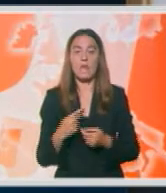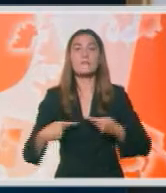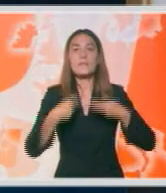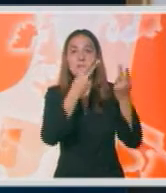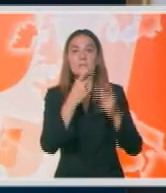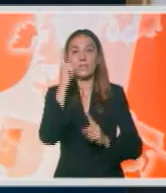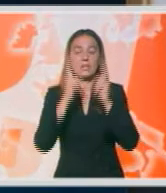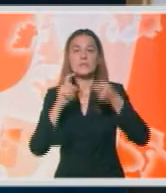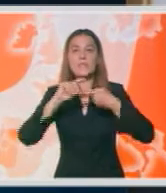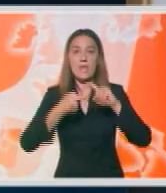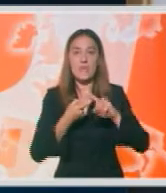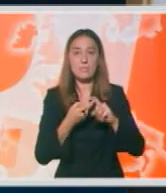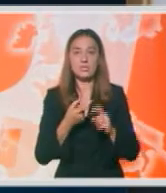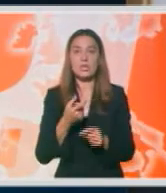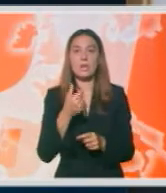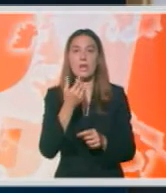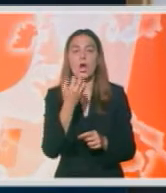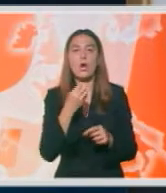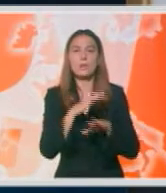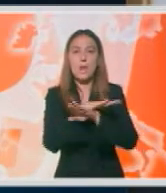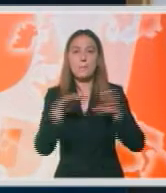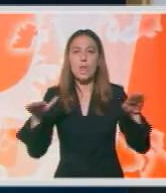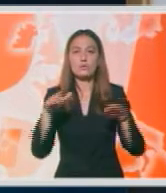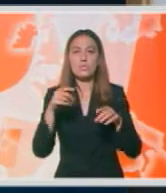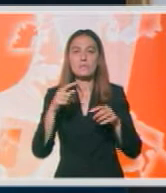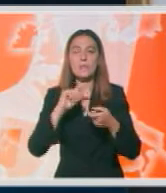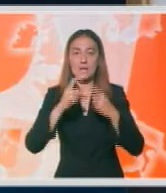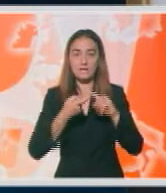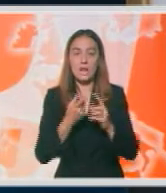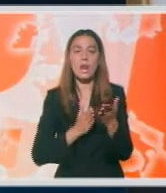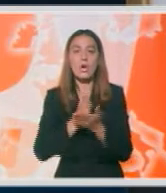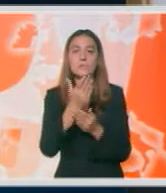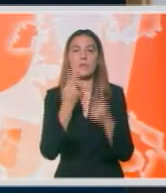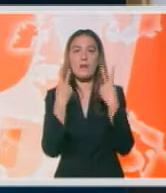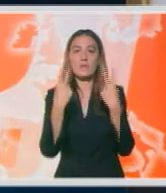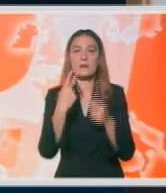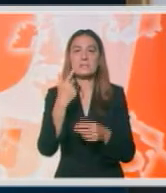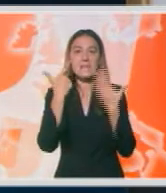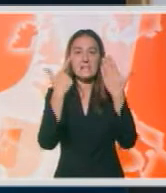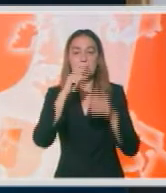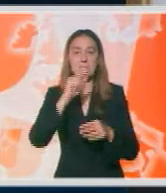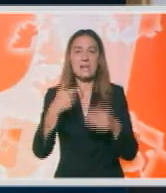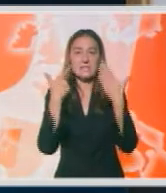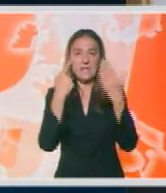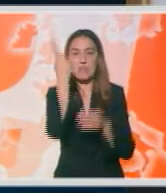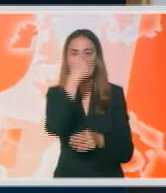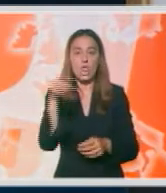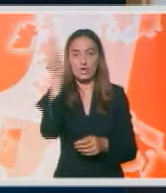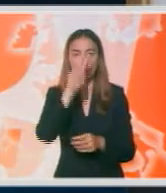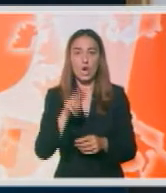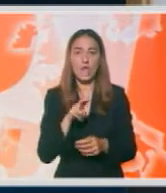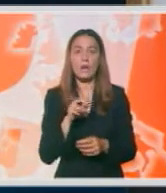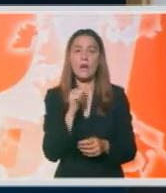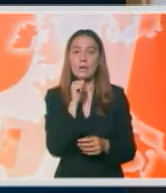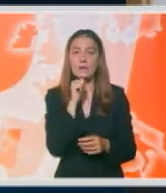izvoz industrije nameštaja od pločastih materijala ostvaren je u vrednosti od 7,7 miliona dolara